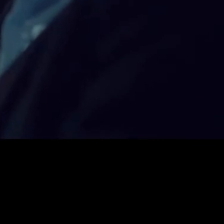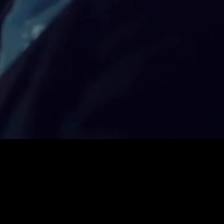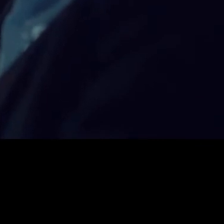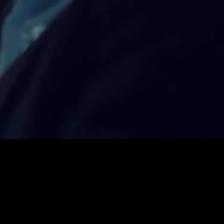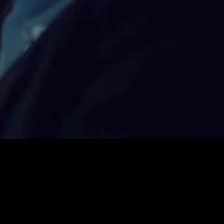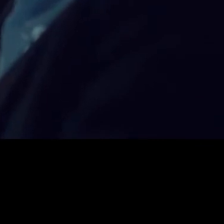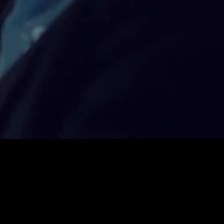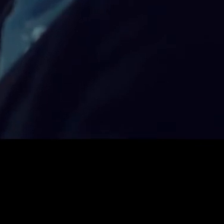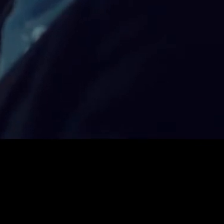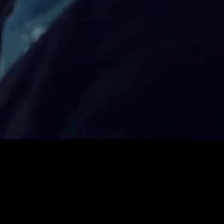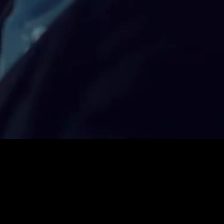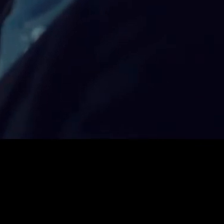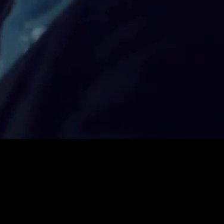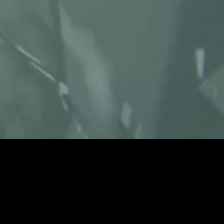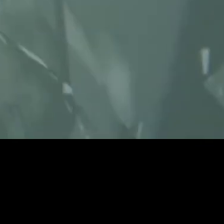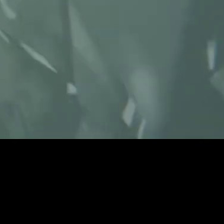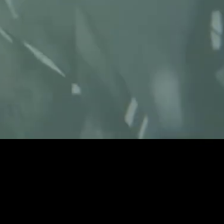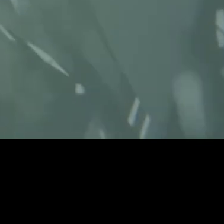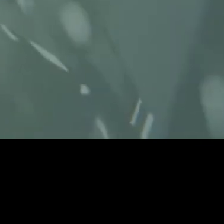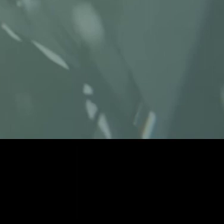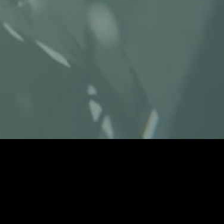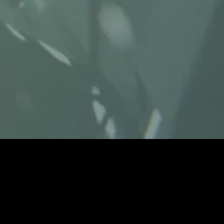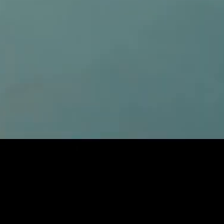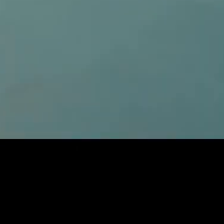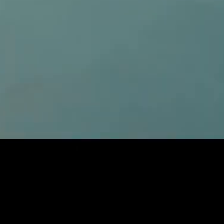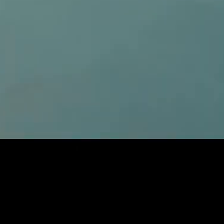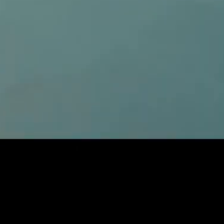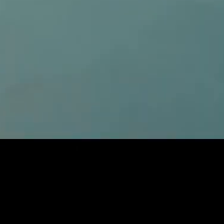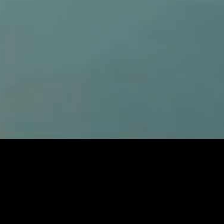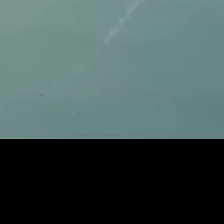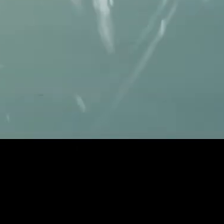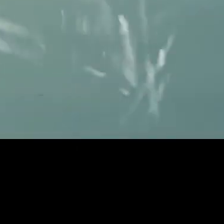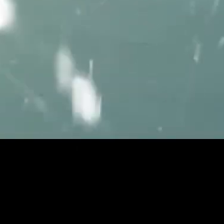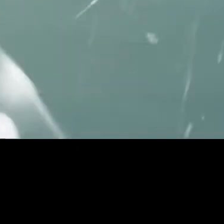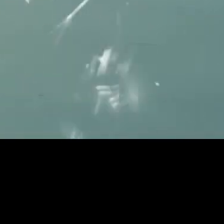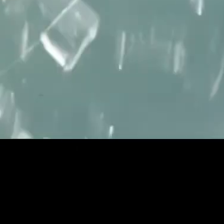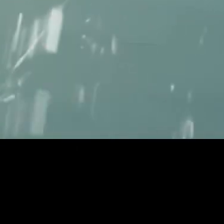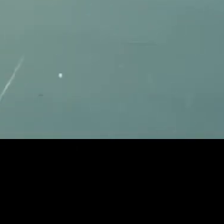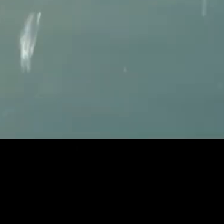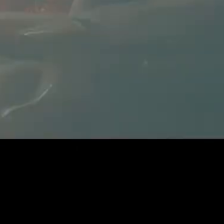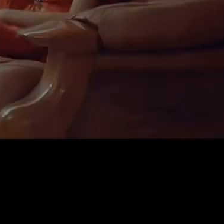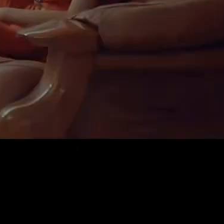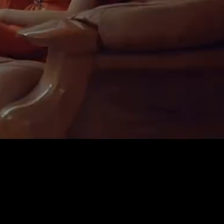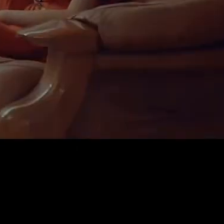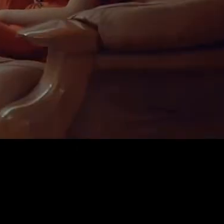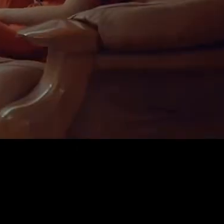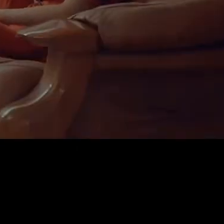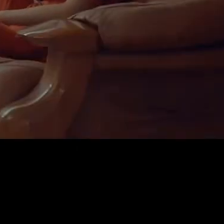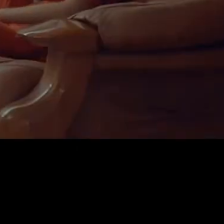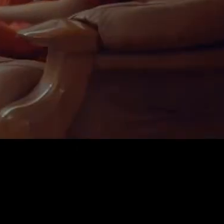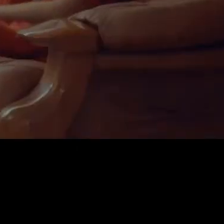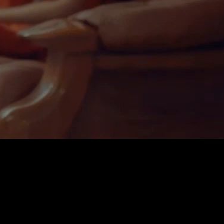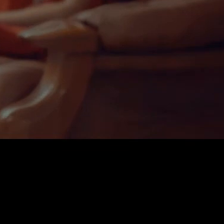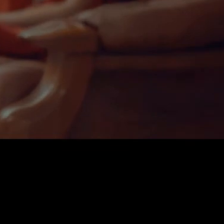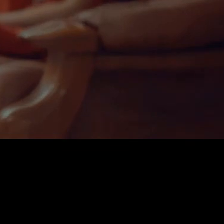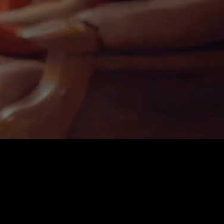хагарч, харамсах ч ойртож нэг ёсондоо чи дуусна. Чиний ухамсарт тэмдрэл төгсн. Энэ